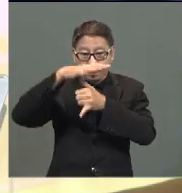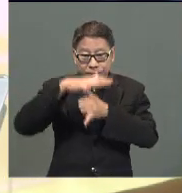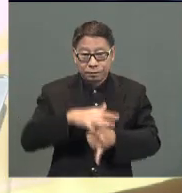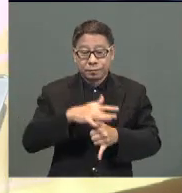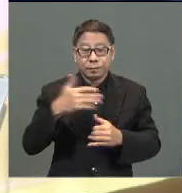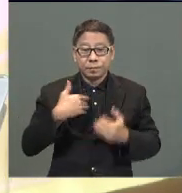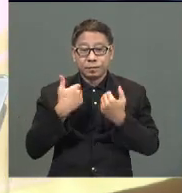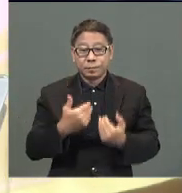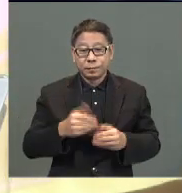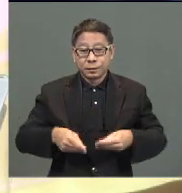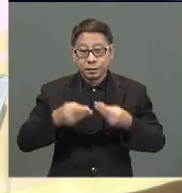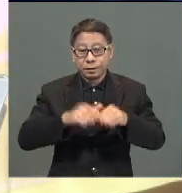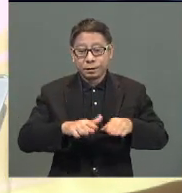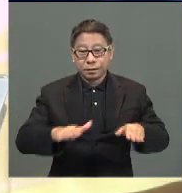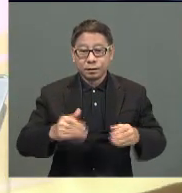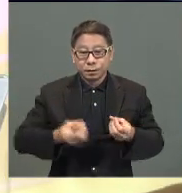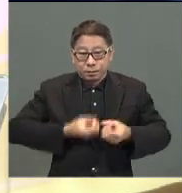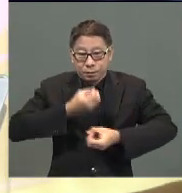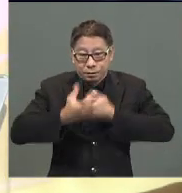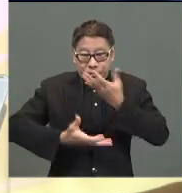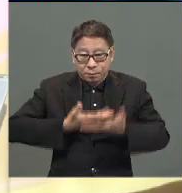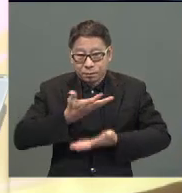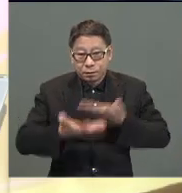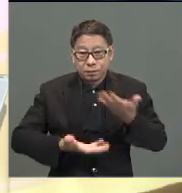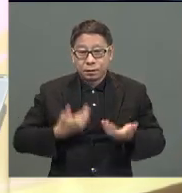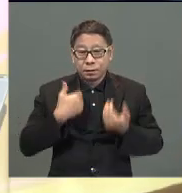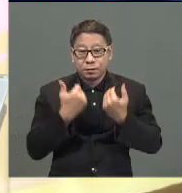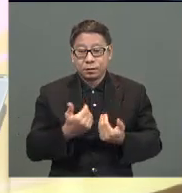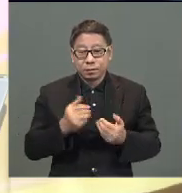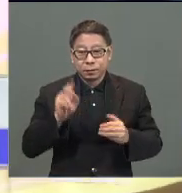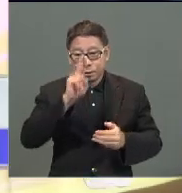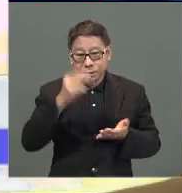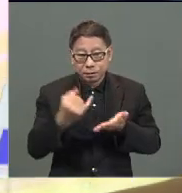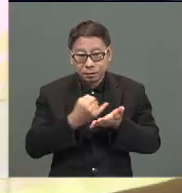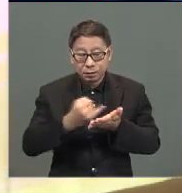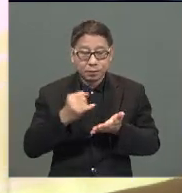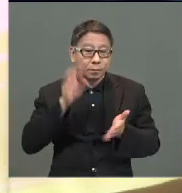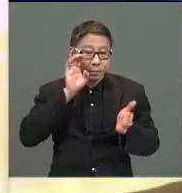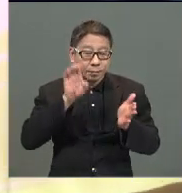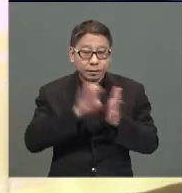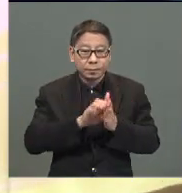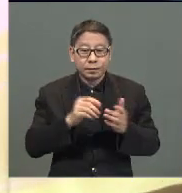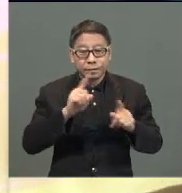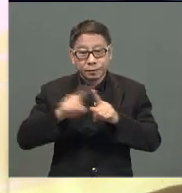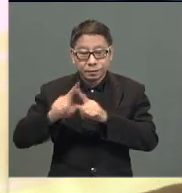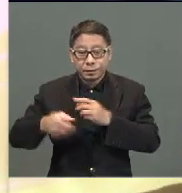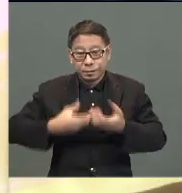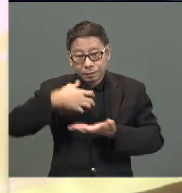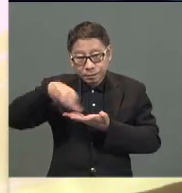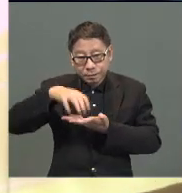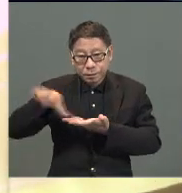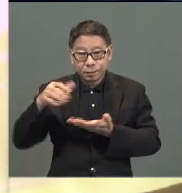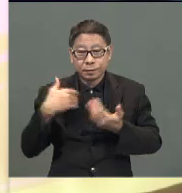จะให้ไอ้น้องเหมือนระบายออกมาโดยใช้ศิลปะวาดภาพหรือการบอกเล่า